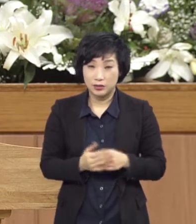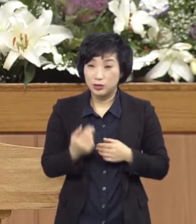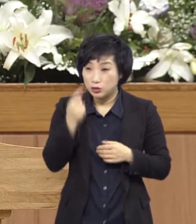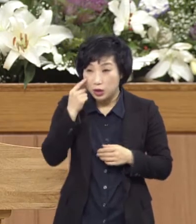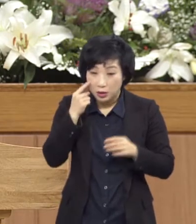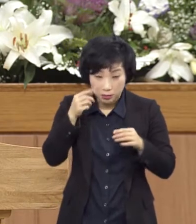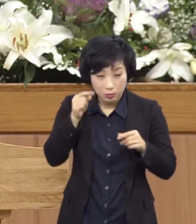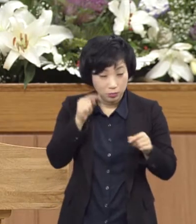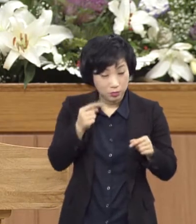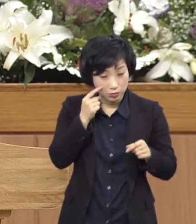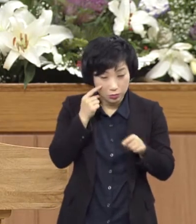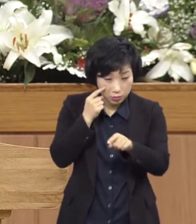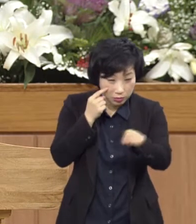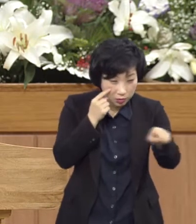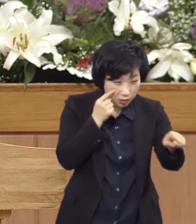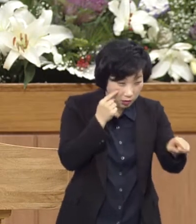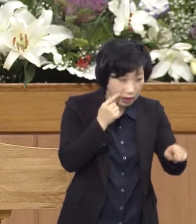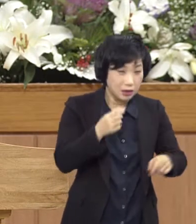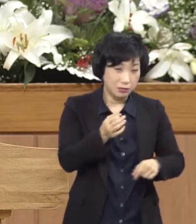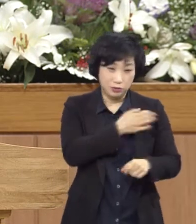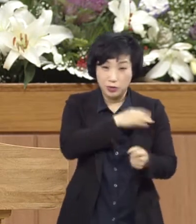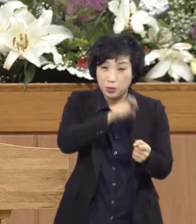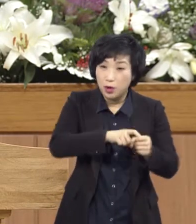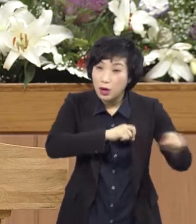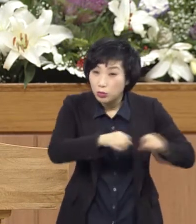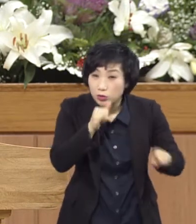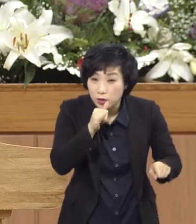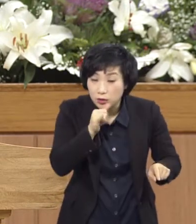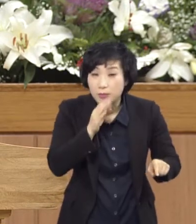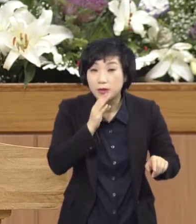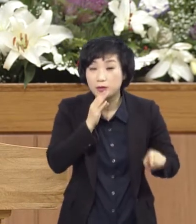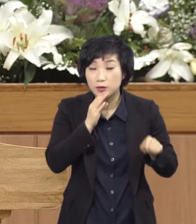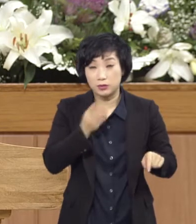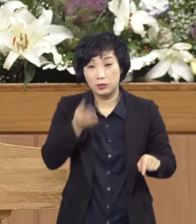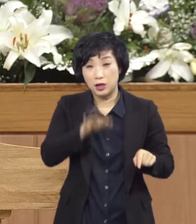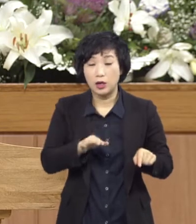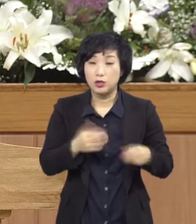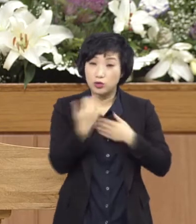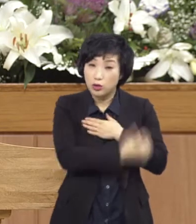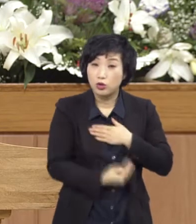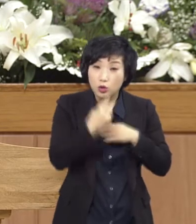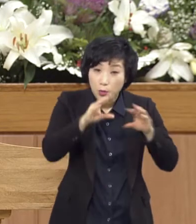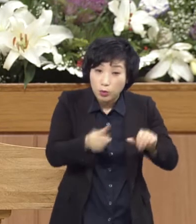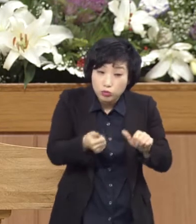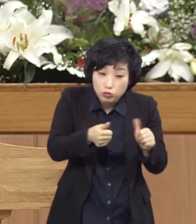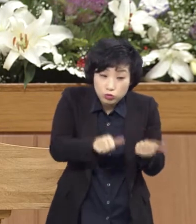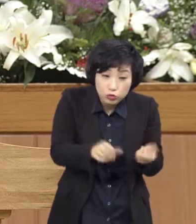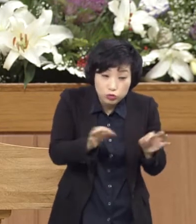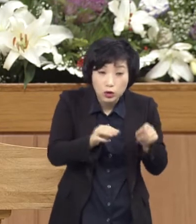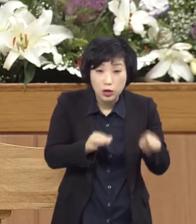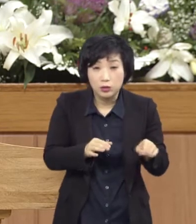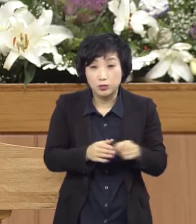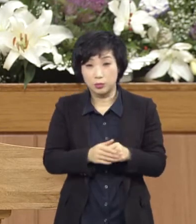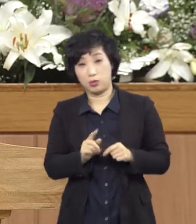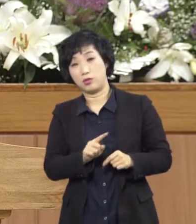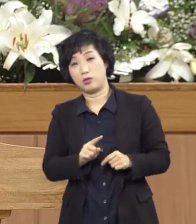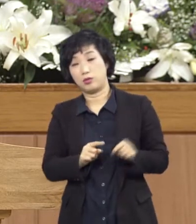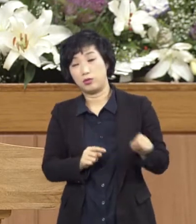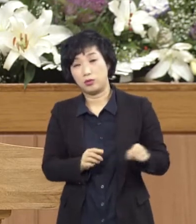삼으려고 몸부림치지만 육신이 끝나는 순간에 자기가